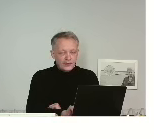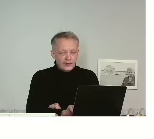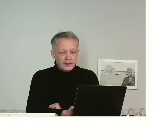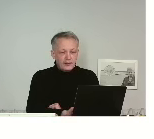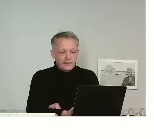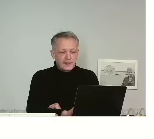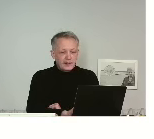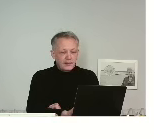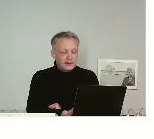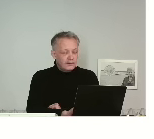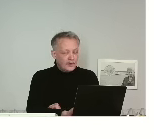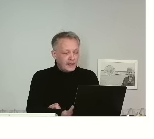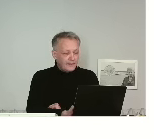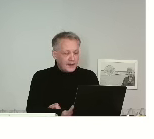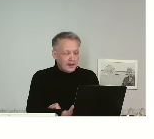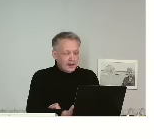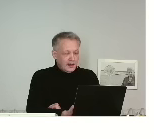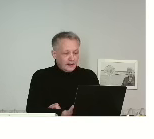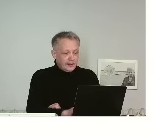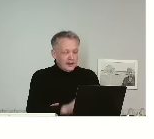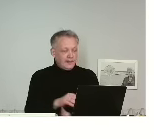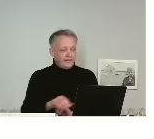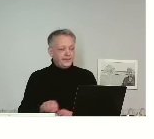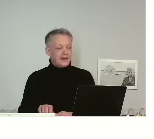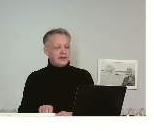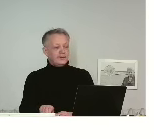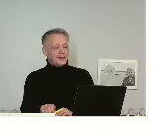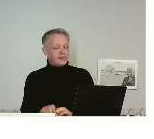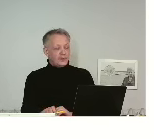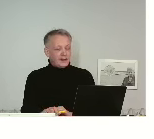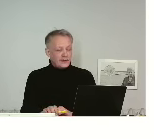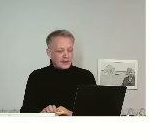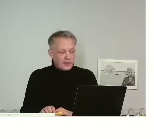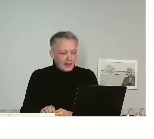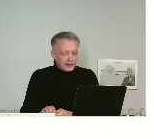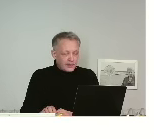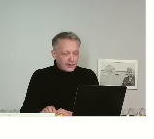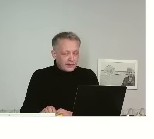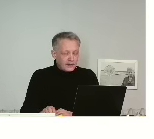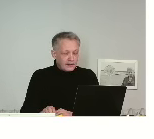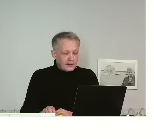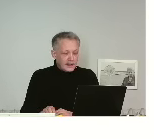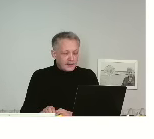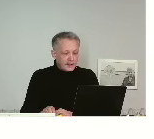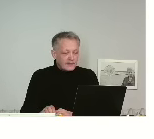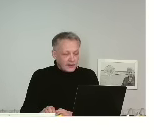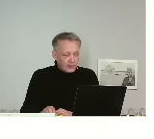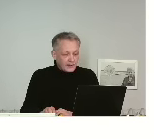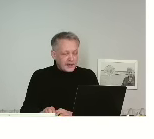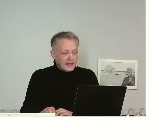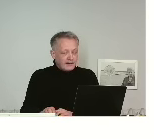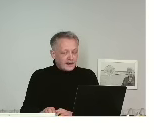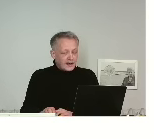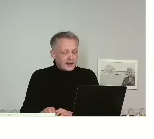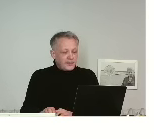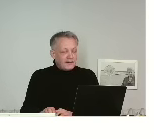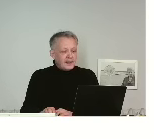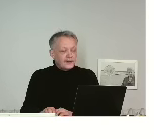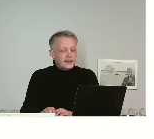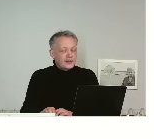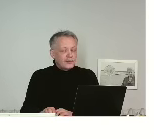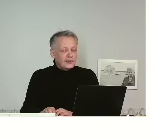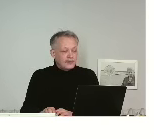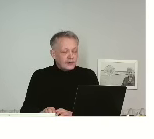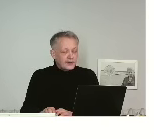nužudytas, Konstantinovas taip galvoja. Na, Lietuvos diplomatijos Gabrielius Landsbergis, vadovas. Vakarai